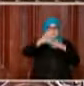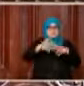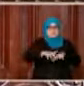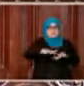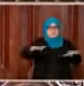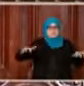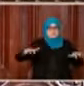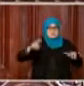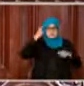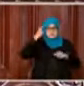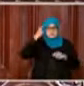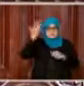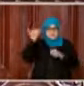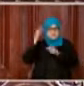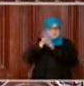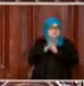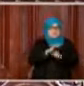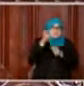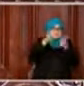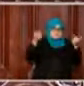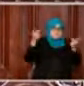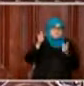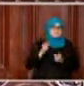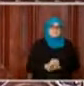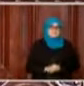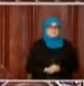من التعليم الابتدائي.